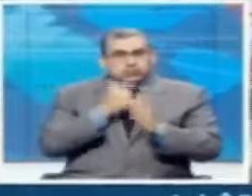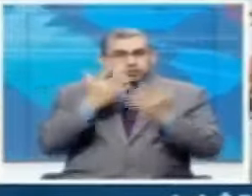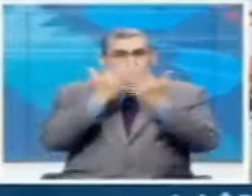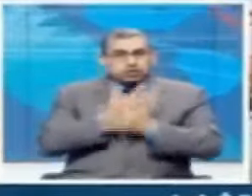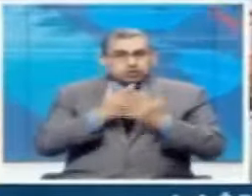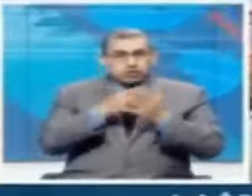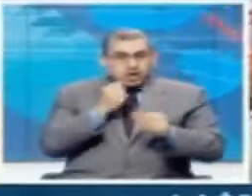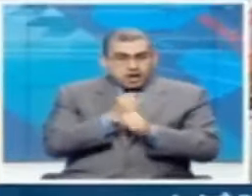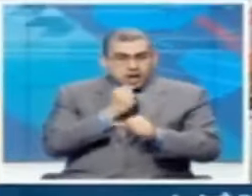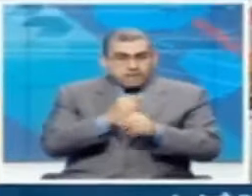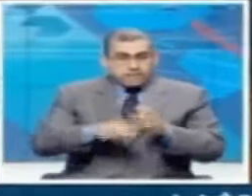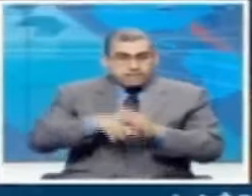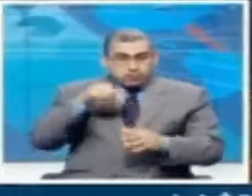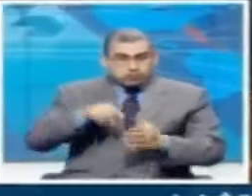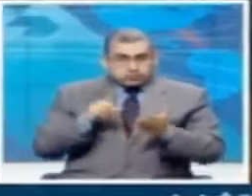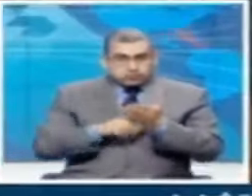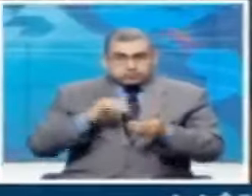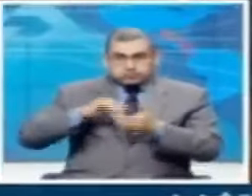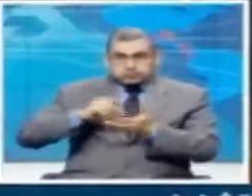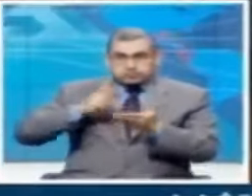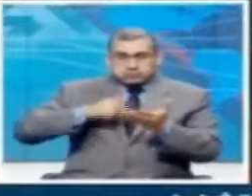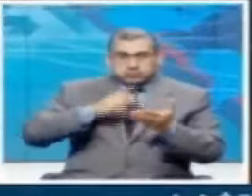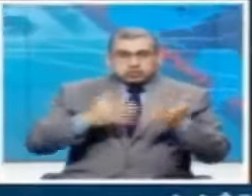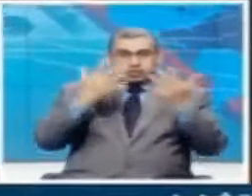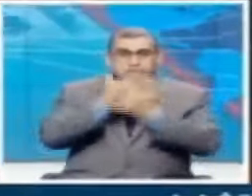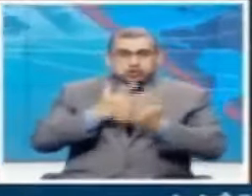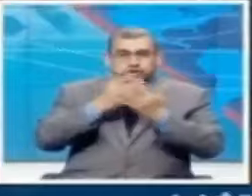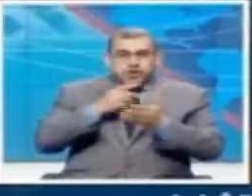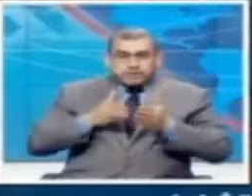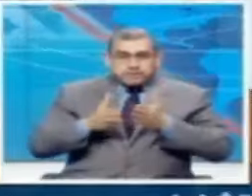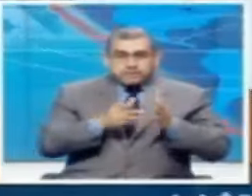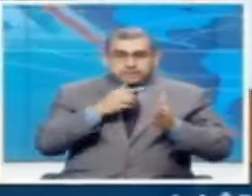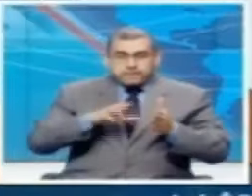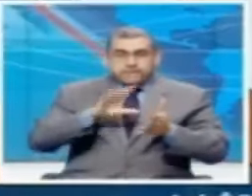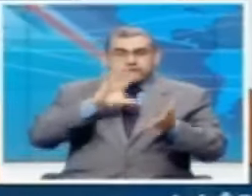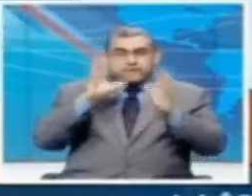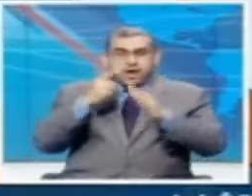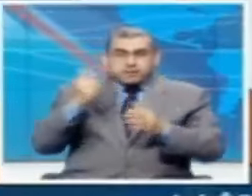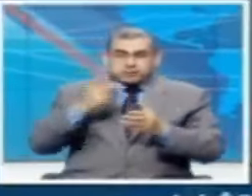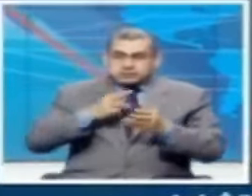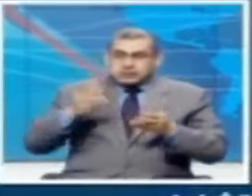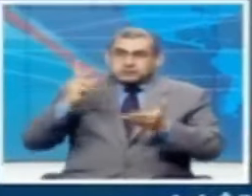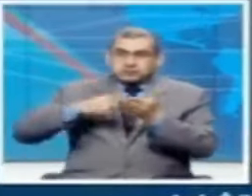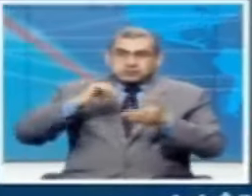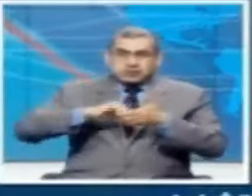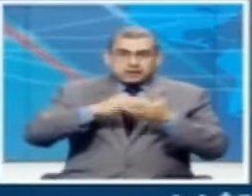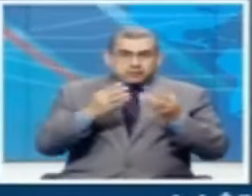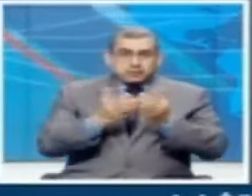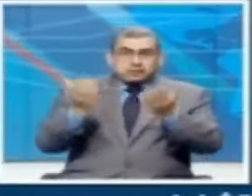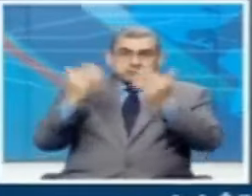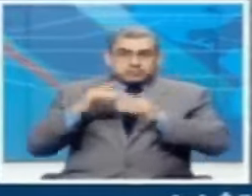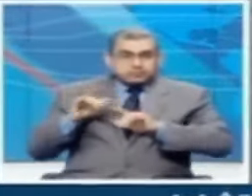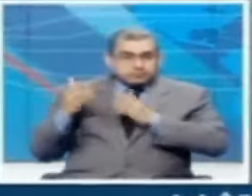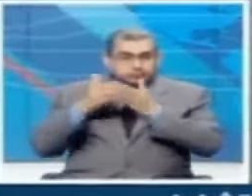القائمه على المشروع في التعاقد مع سته خطوط ملاحيه عالميه مختلفه وتم استقبال ما